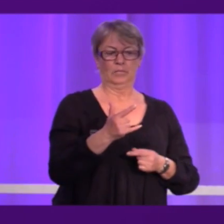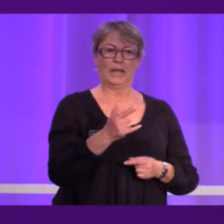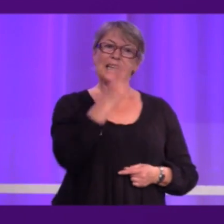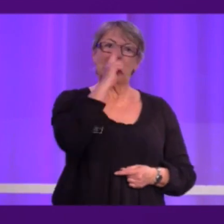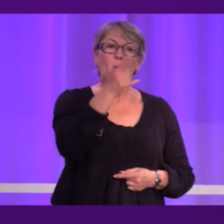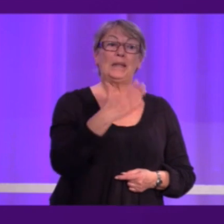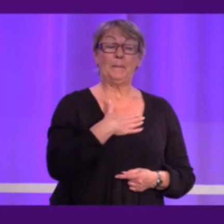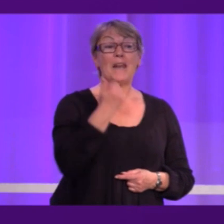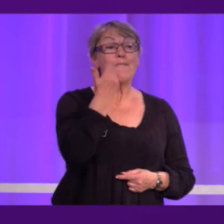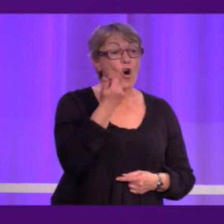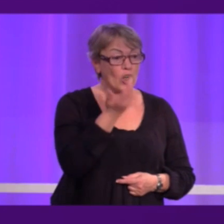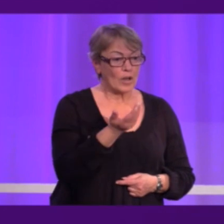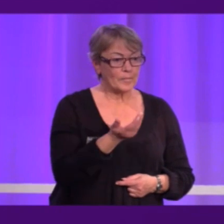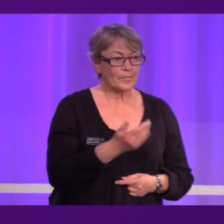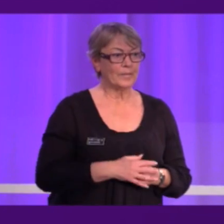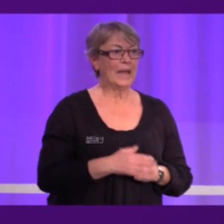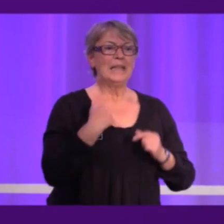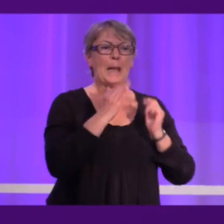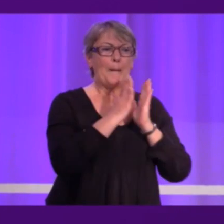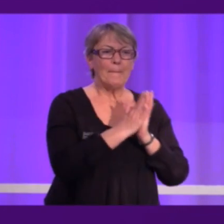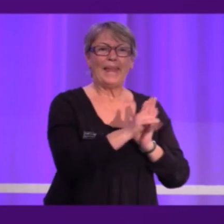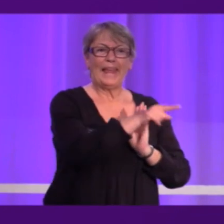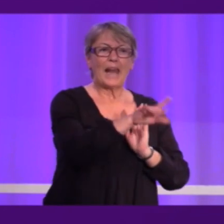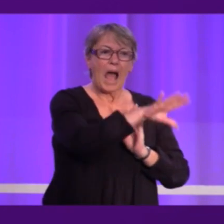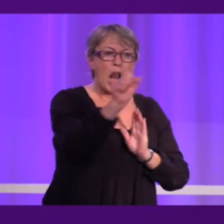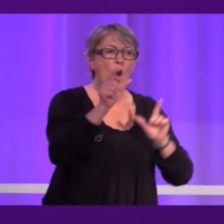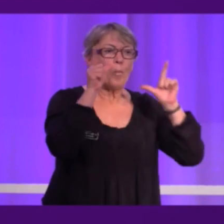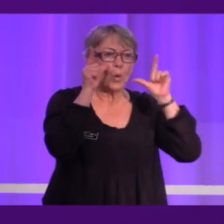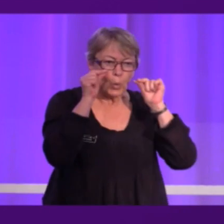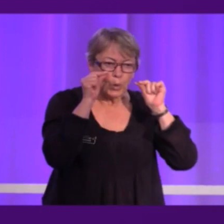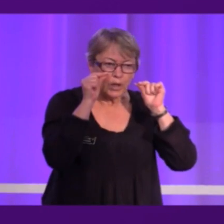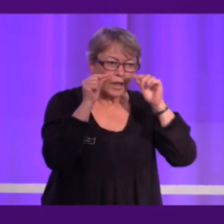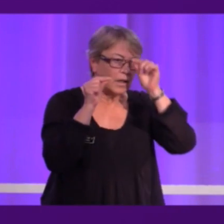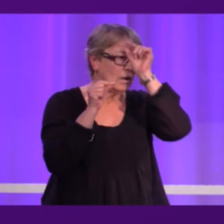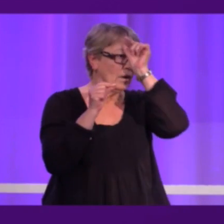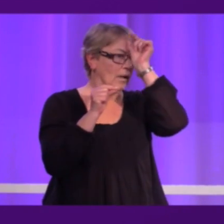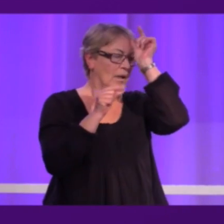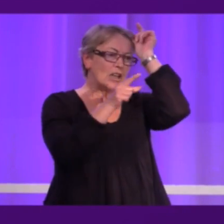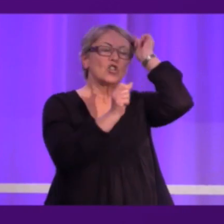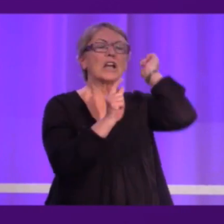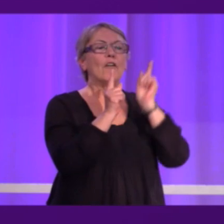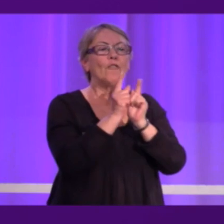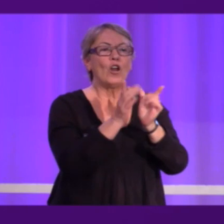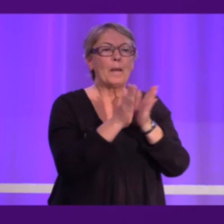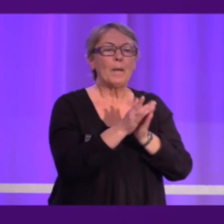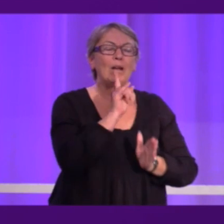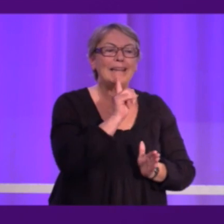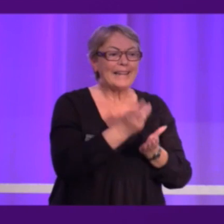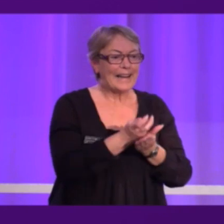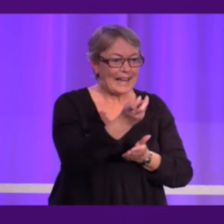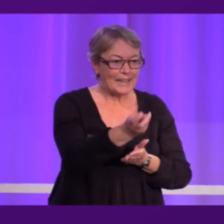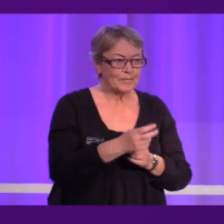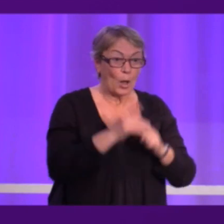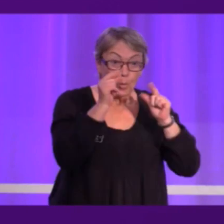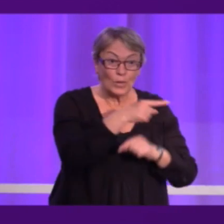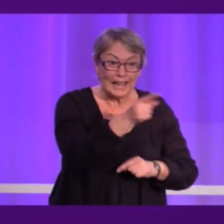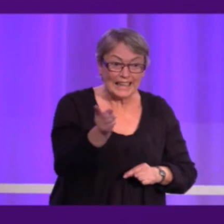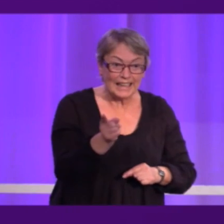vardag. Så jag ber alla er att blunda. Så ska ni få följa med på en liten resa här. Blundar